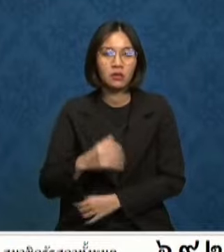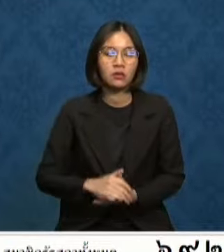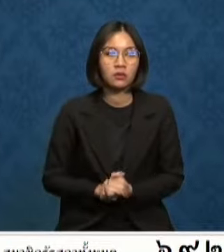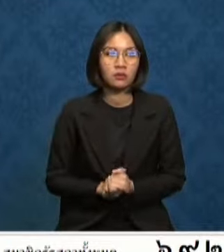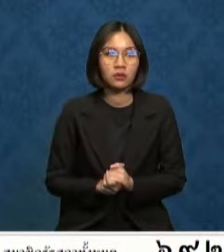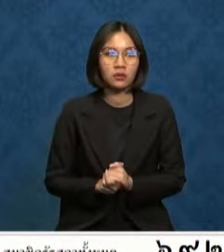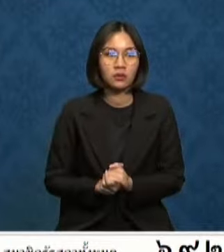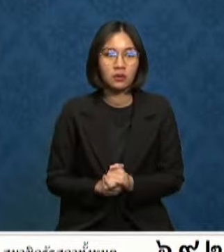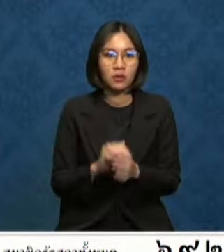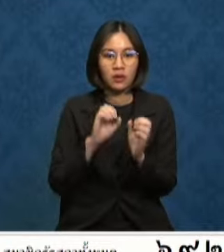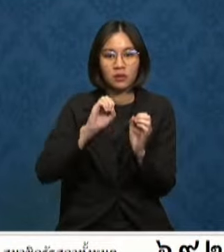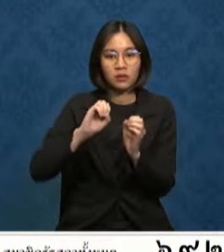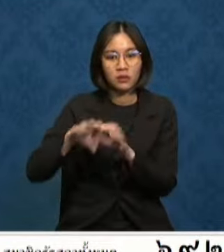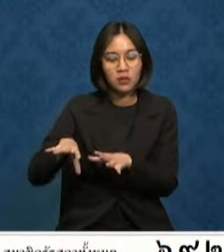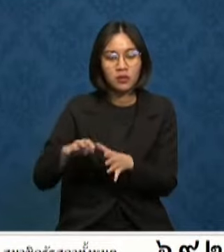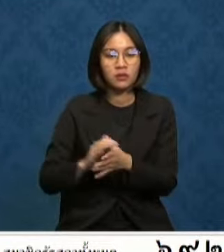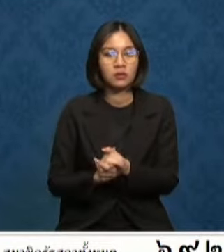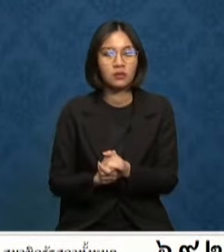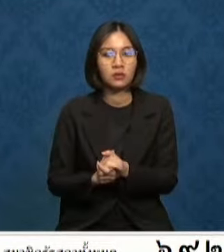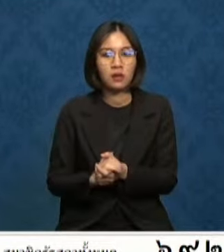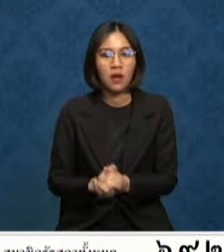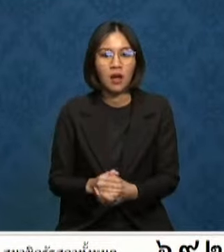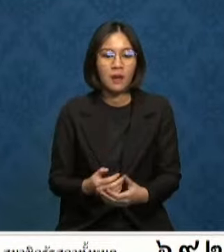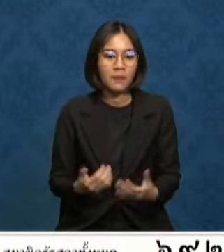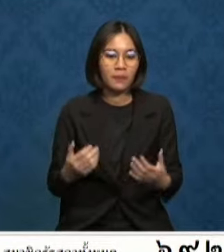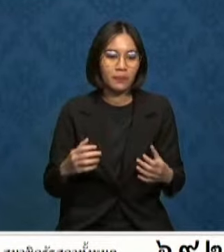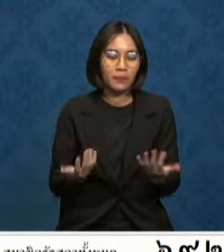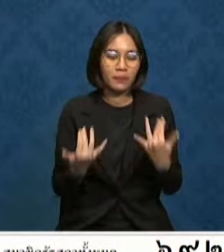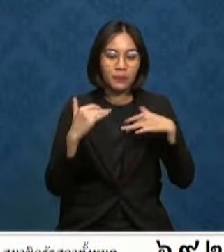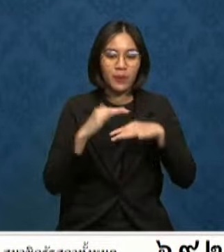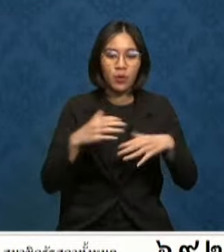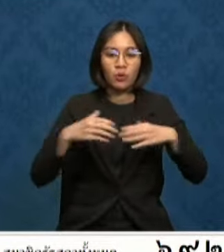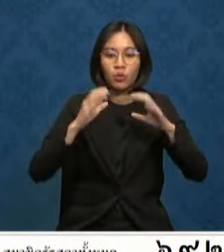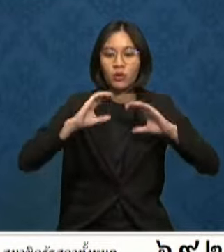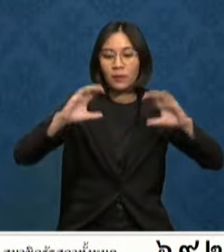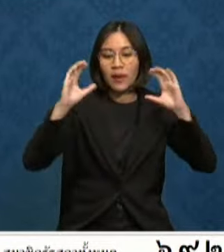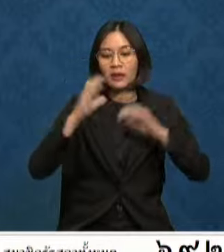ก็ขวาไปซกกัรถบางเก่า Senior